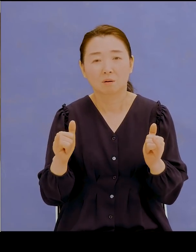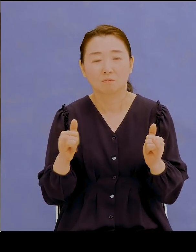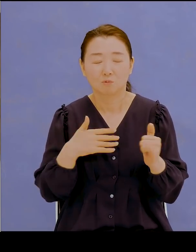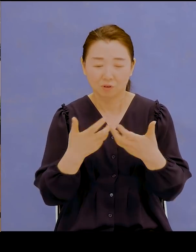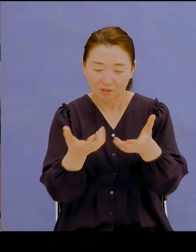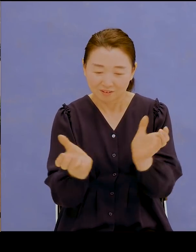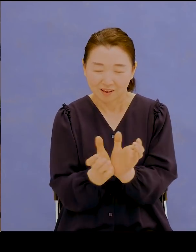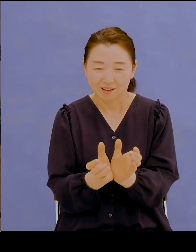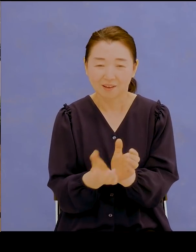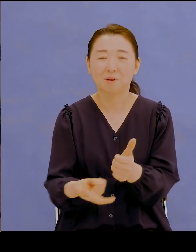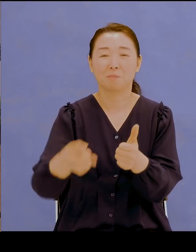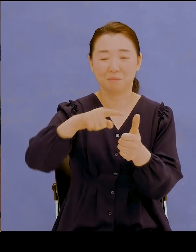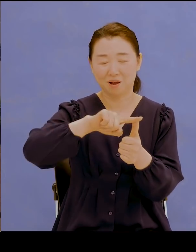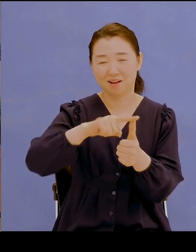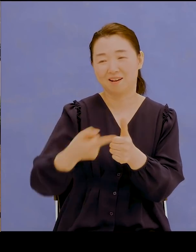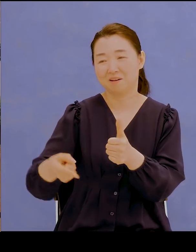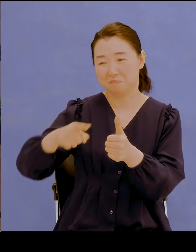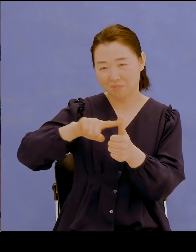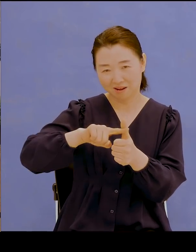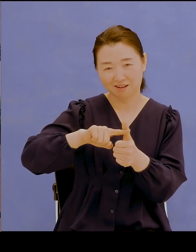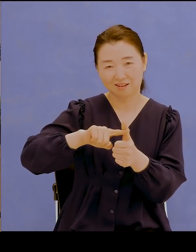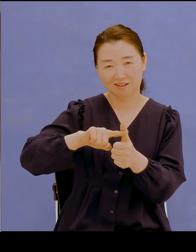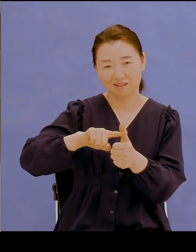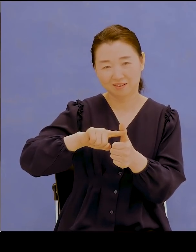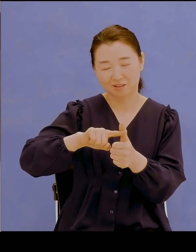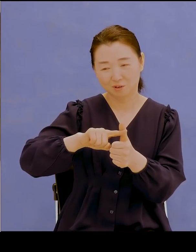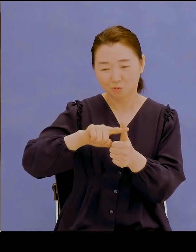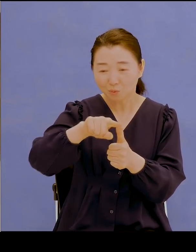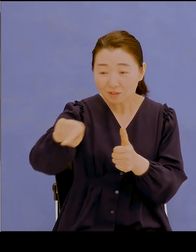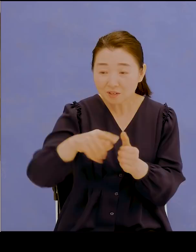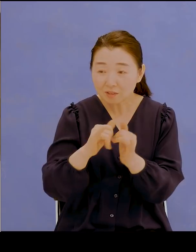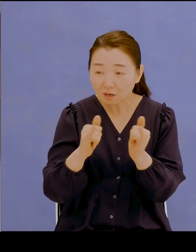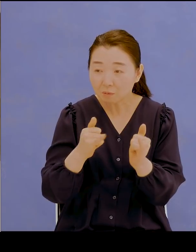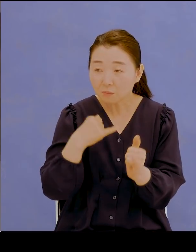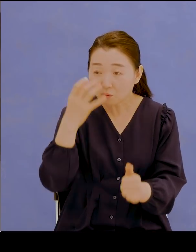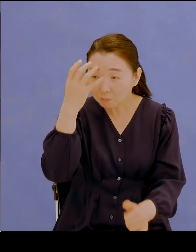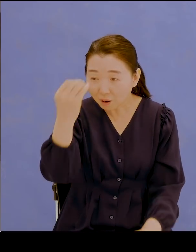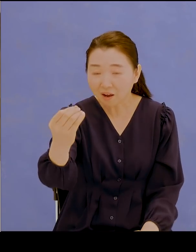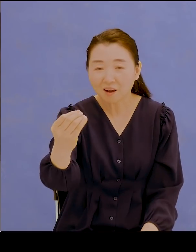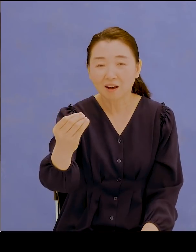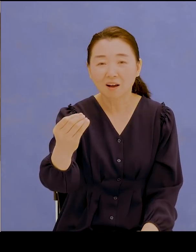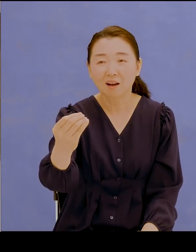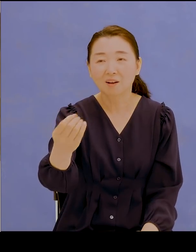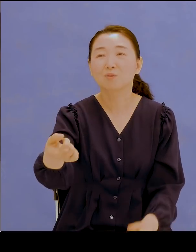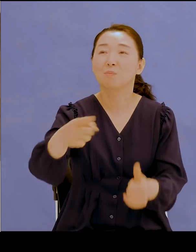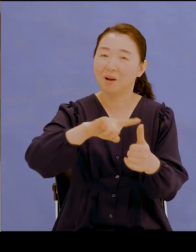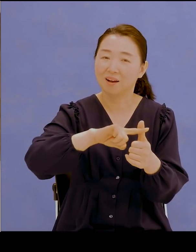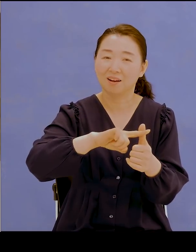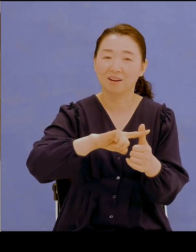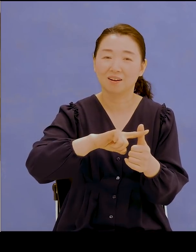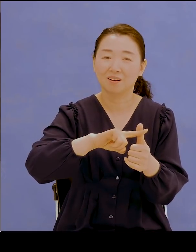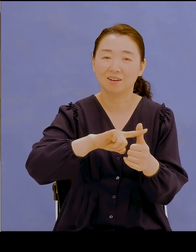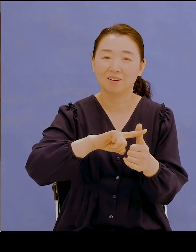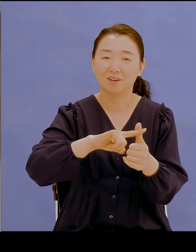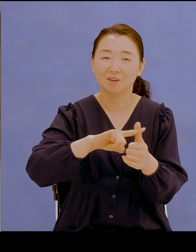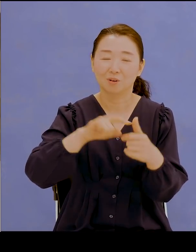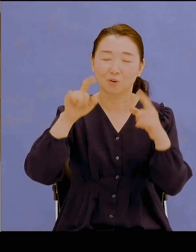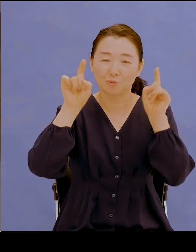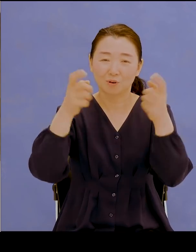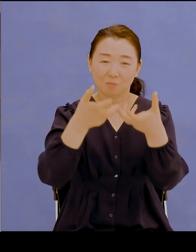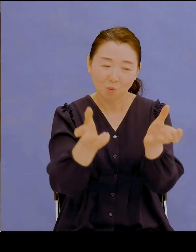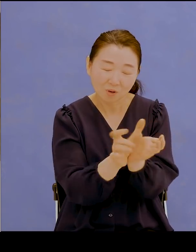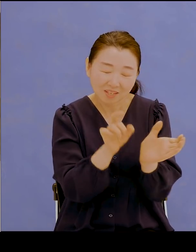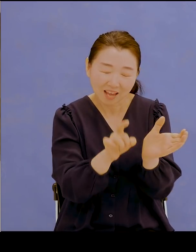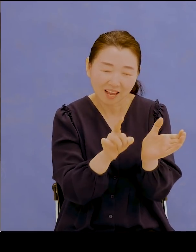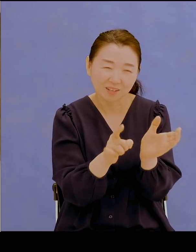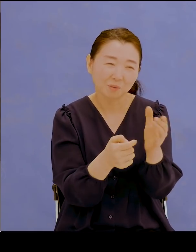저희 셀에 보내주세요. 많이 보내주시고 제가 그분들을 또 이렇게 눈에 띄게 하셔가지고 예. 그러니까 저희는 셀은 조금 특수한 셀인 것 같아요. 저는